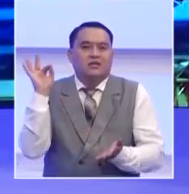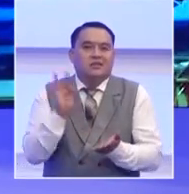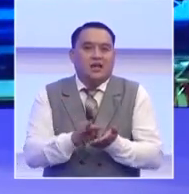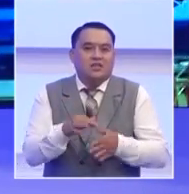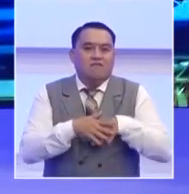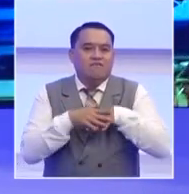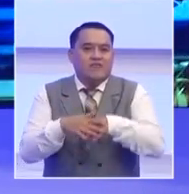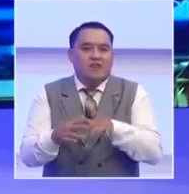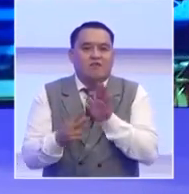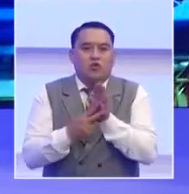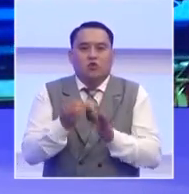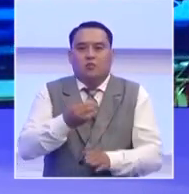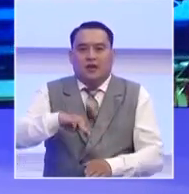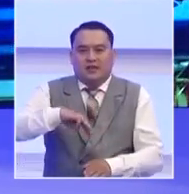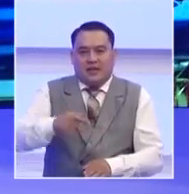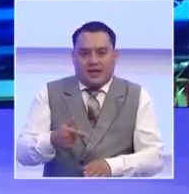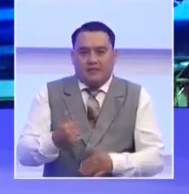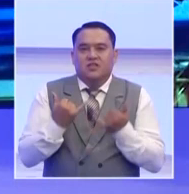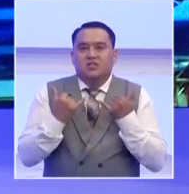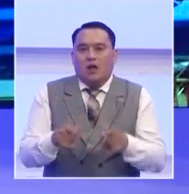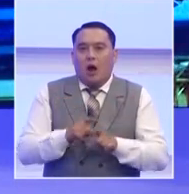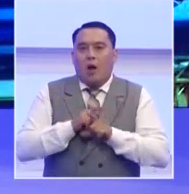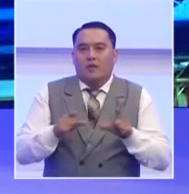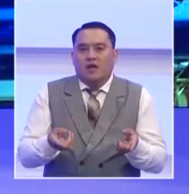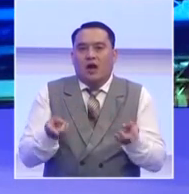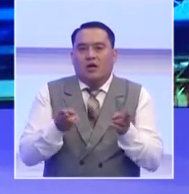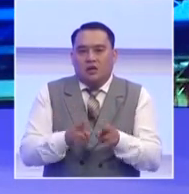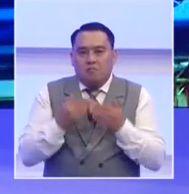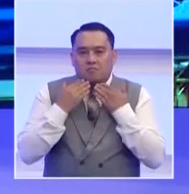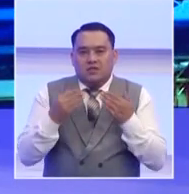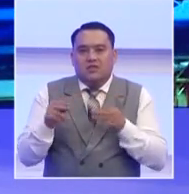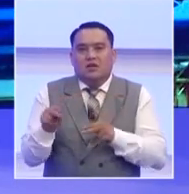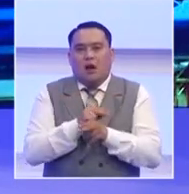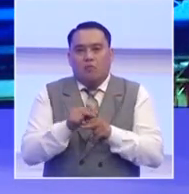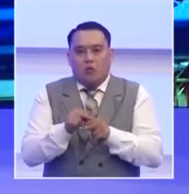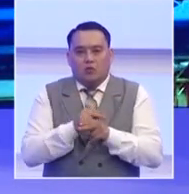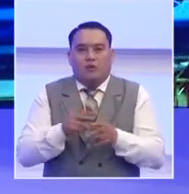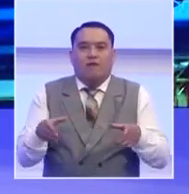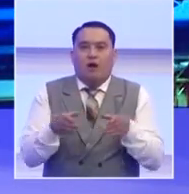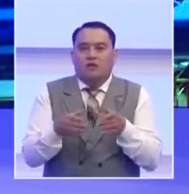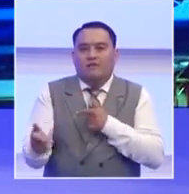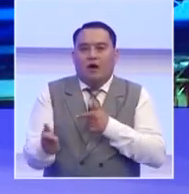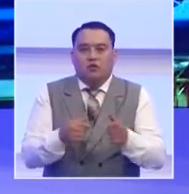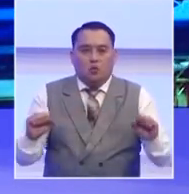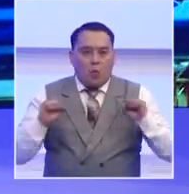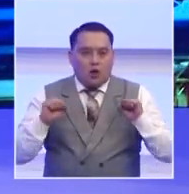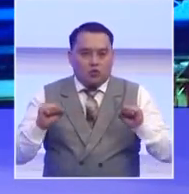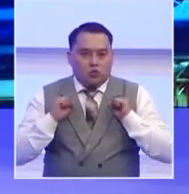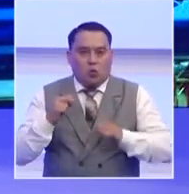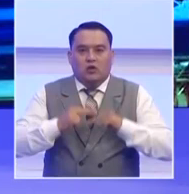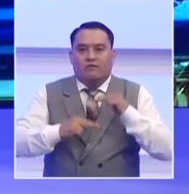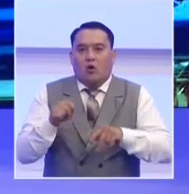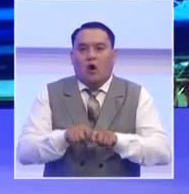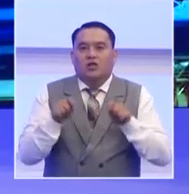цели выделено около 8 миллиардов тенге. Сейчас на объектах остались последние штрихи. Подрядные организации готовят спортивные сооружения к